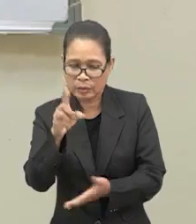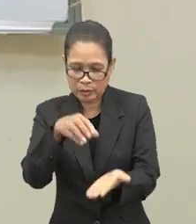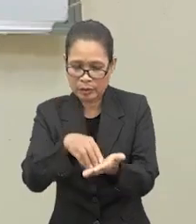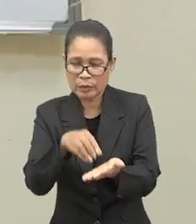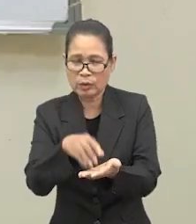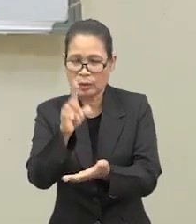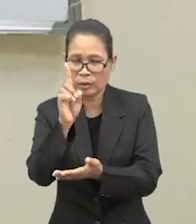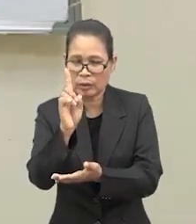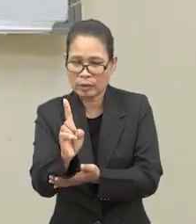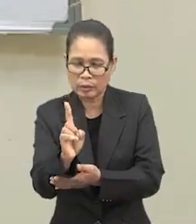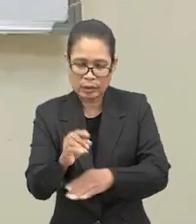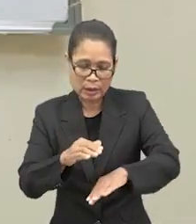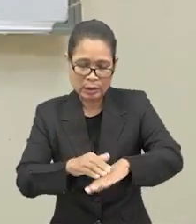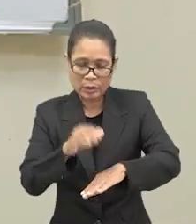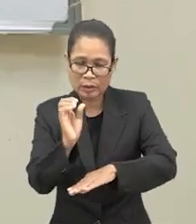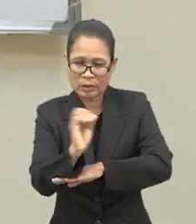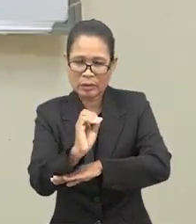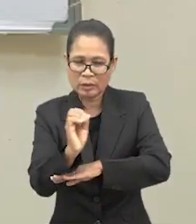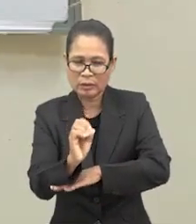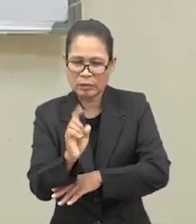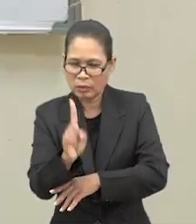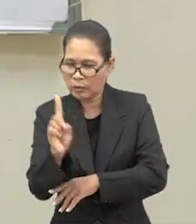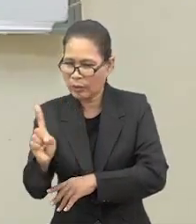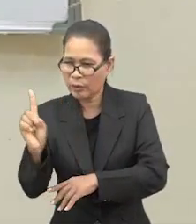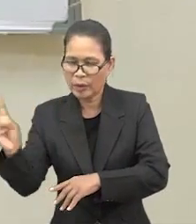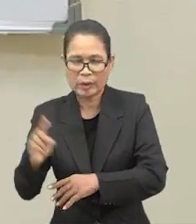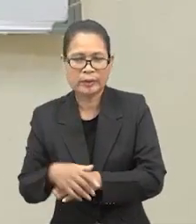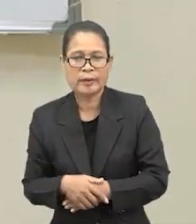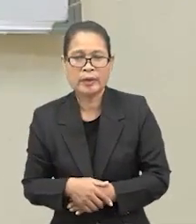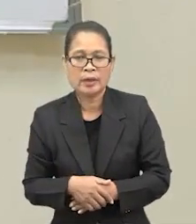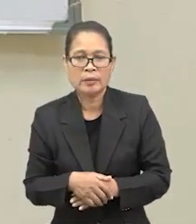lụa mù mù lắm, cứ cậu nọt ai đạn chi chùm nôn tu sập hiệp bán tề.